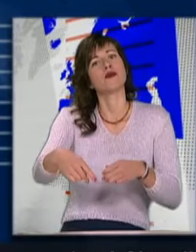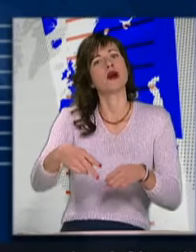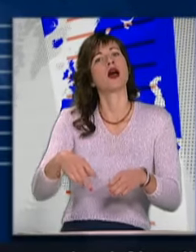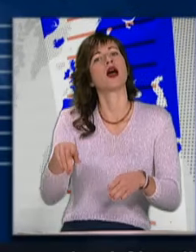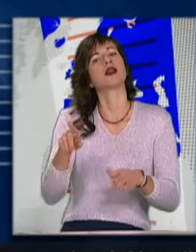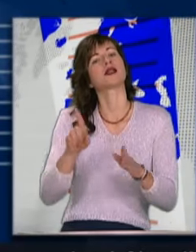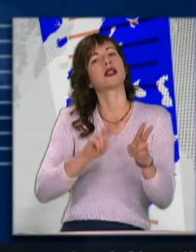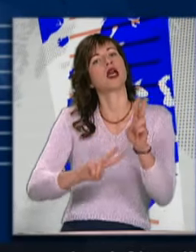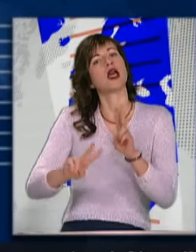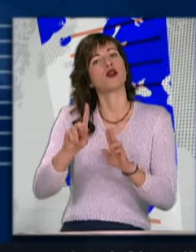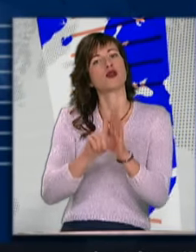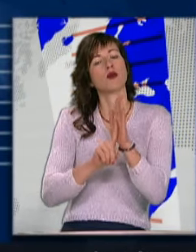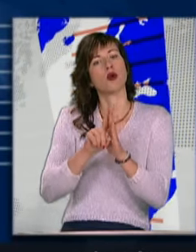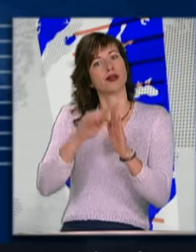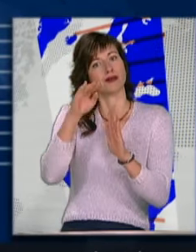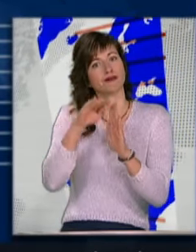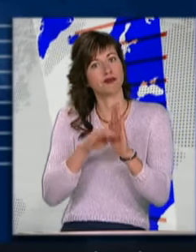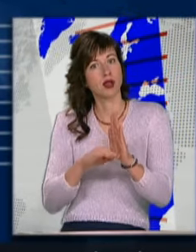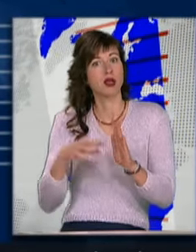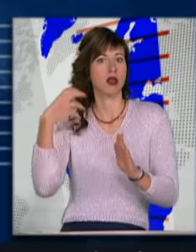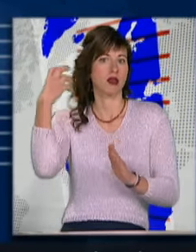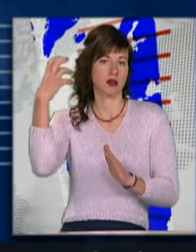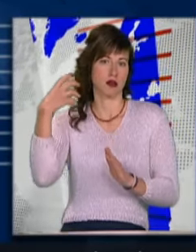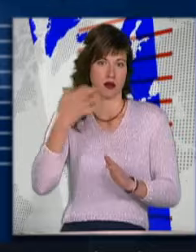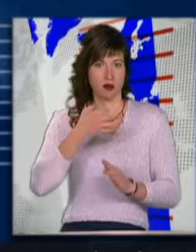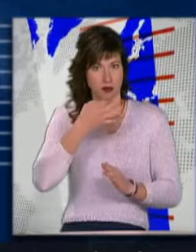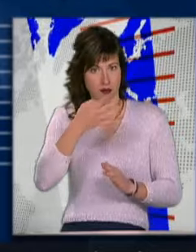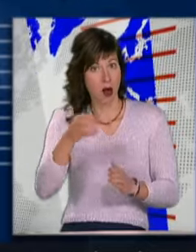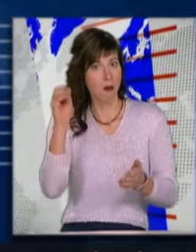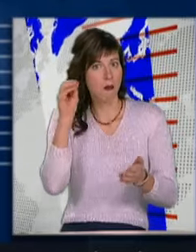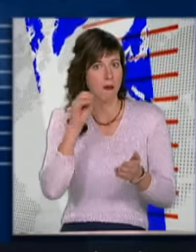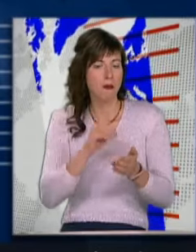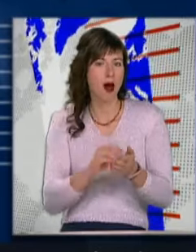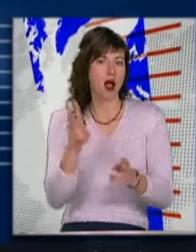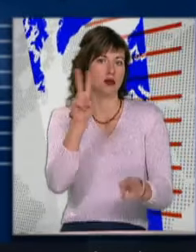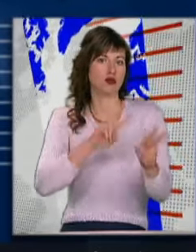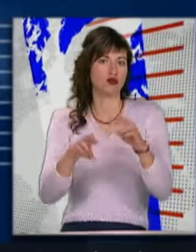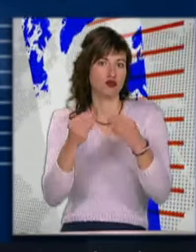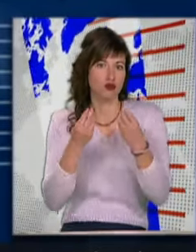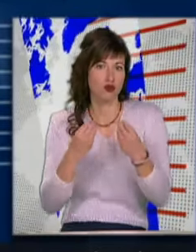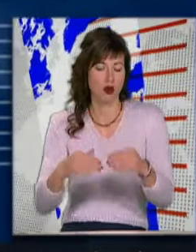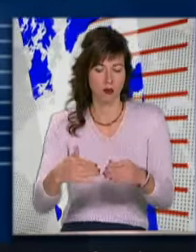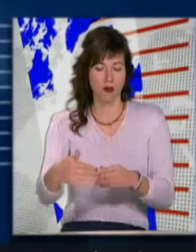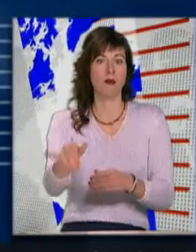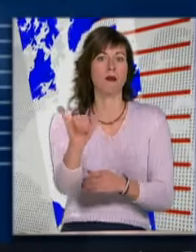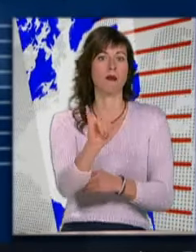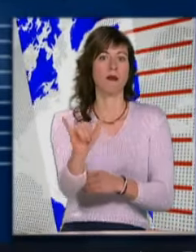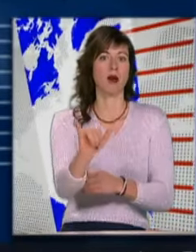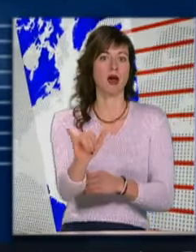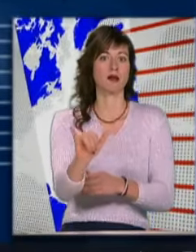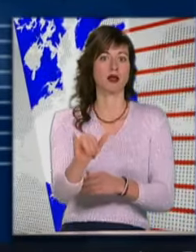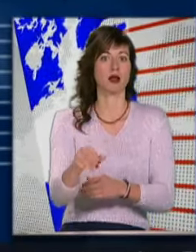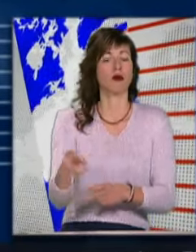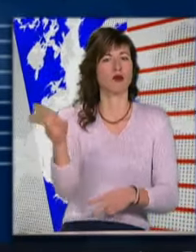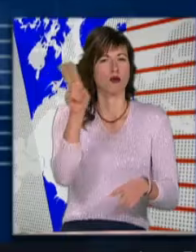επικρατήσει θα είναι οι χαμηλές θερμοκρασίες ωστόσο σύμφωνα με τους ειδικούς ένα νέο κύμα κακοκαιρίας αναμένεται να χτυπήσει το νησί από την ερχόμενη